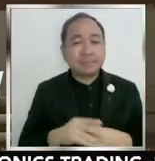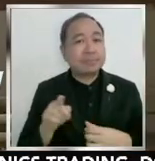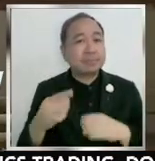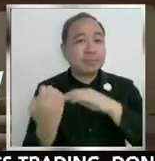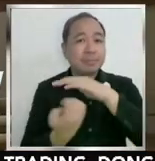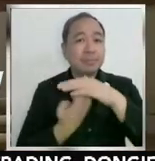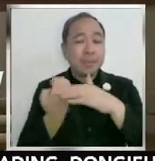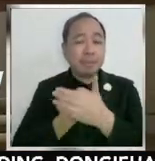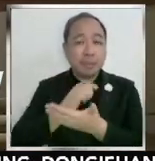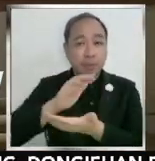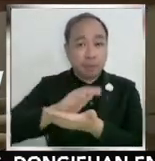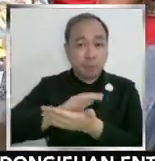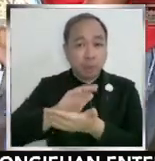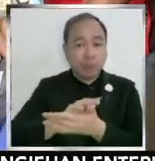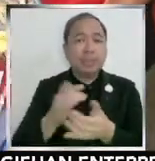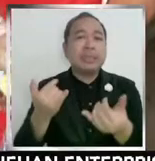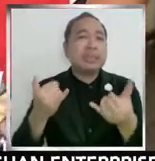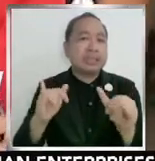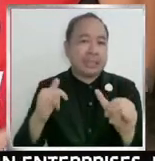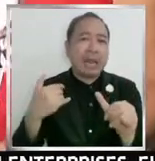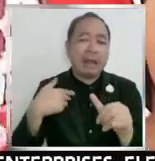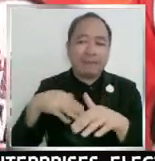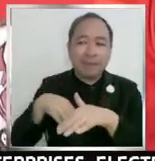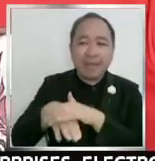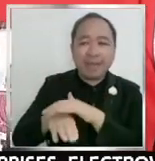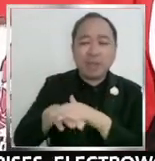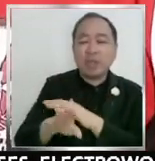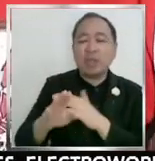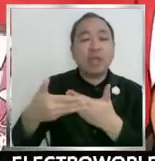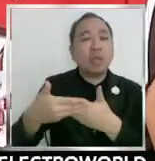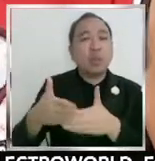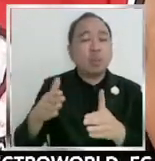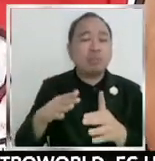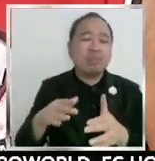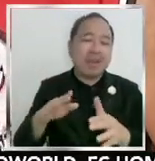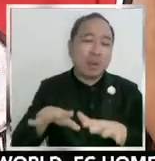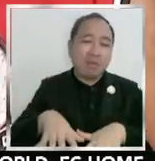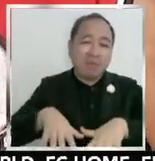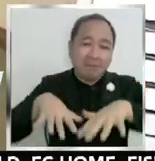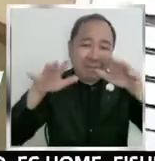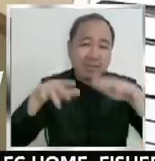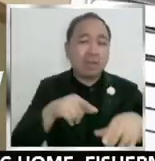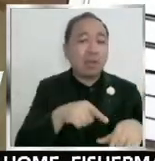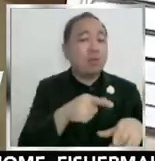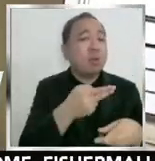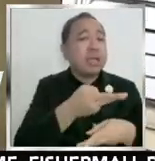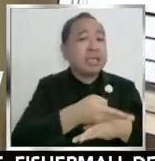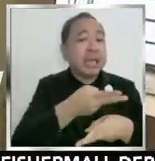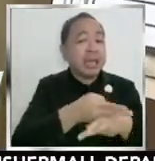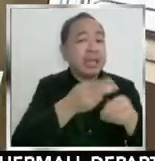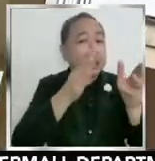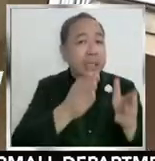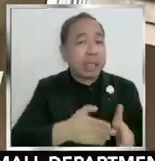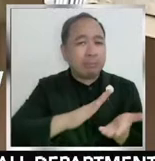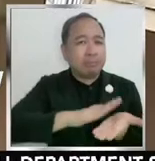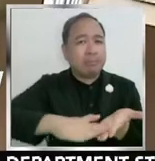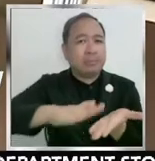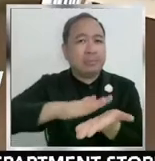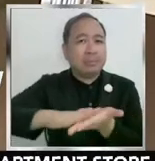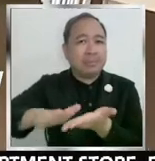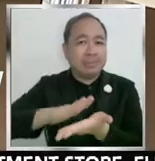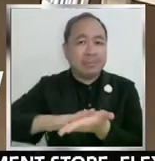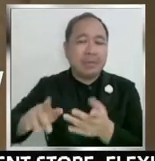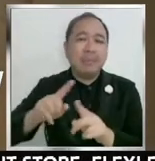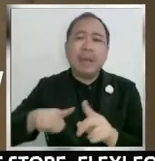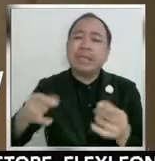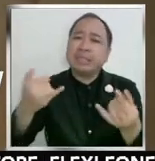may tubig pa sa ilang silid. Sinisimulan na raw ng caretaker na si Mang Donando ang paglilinis, pero nabalitaan niyang may low pressure area